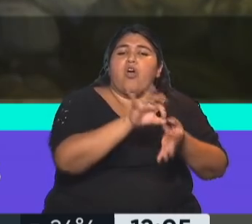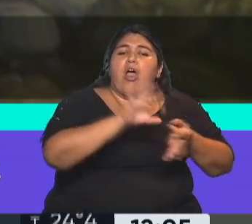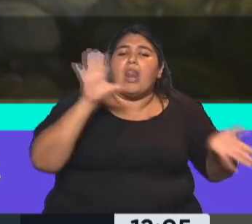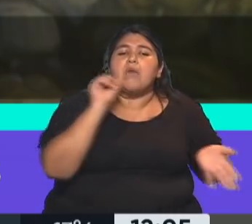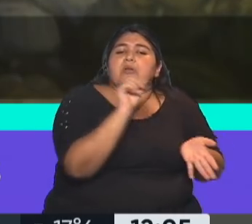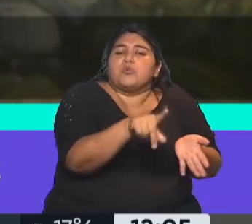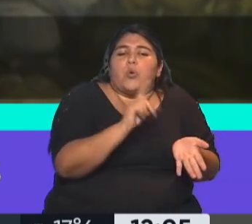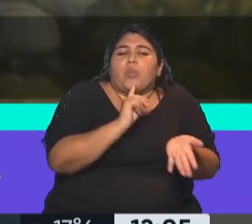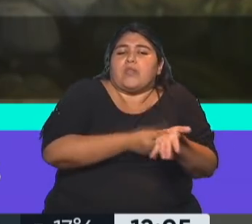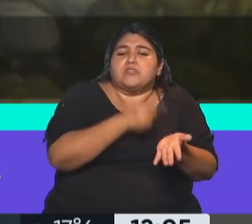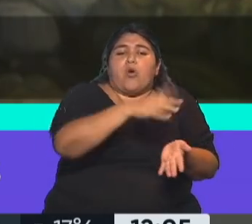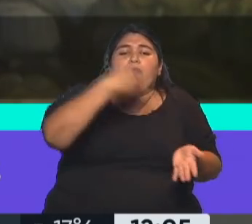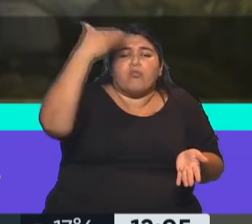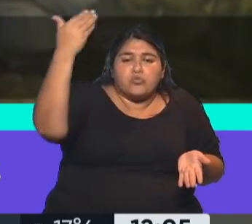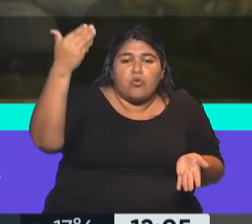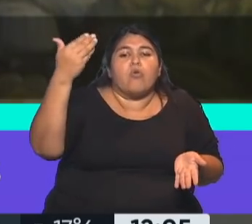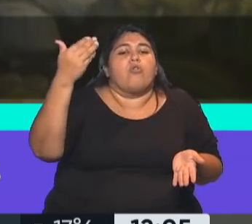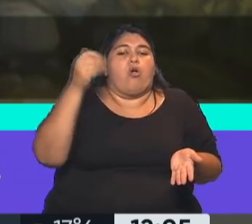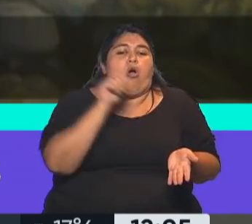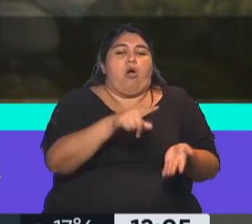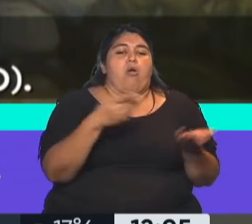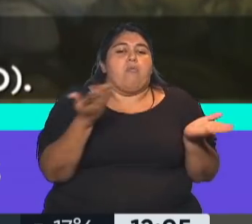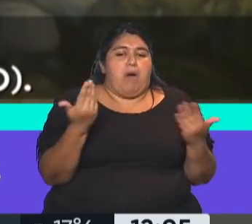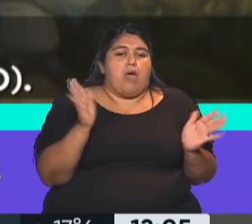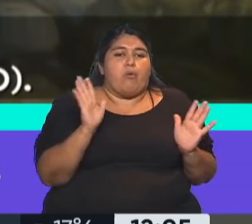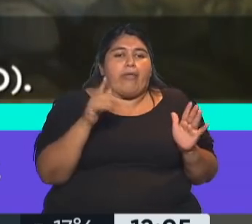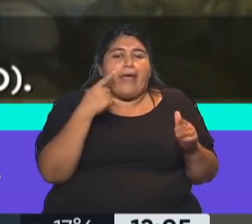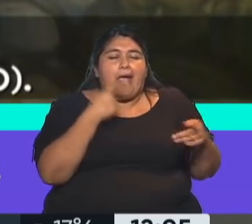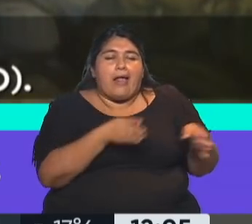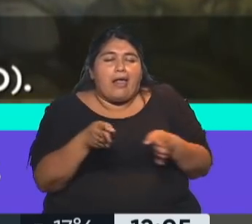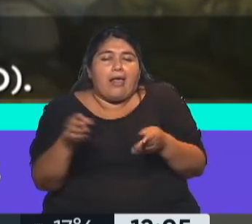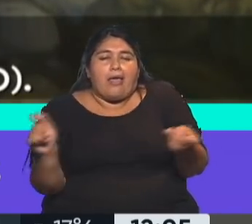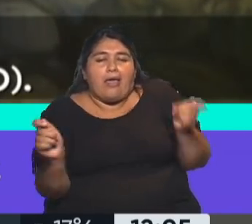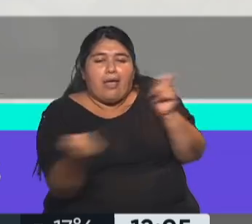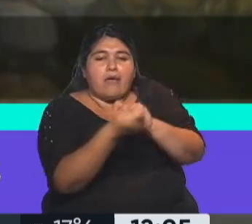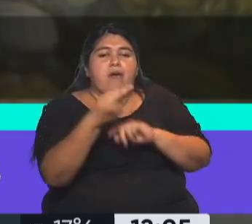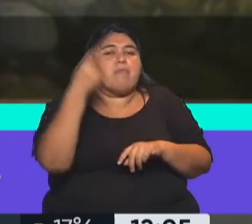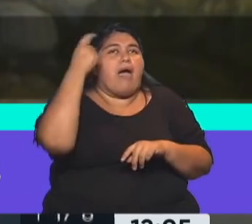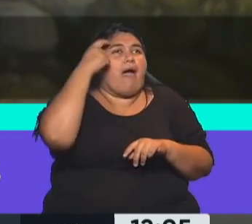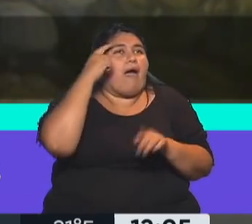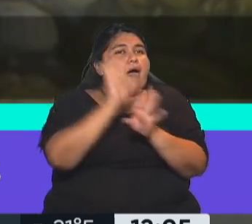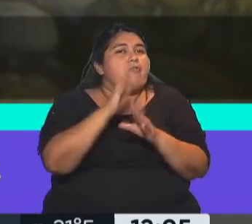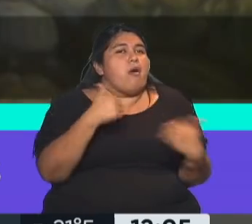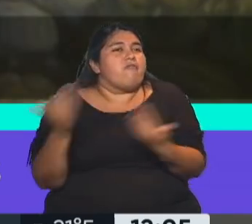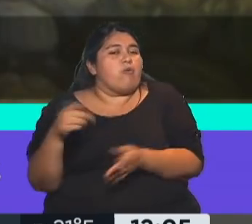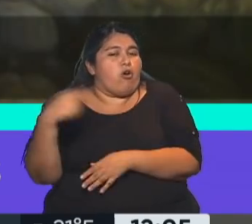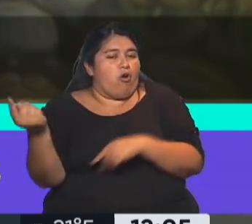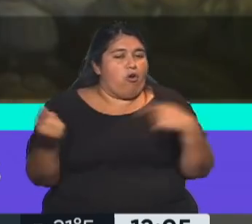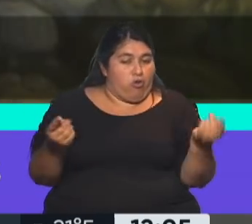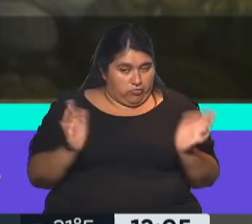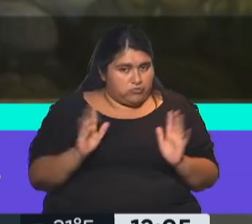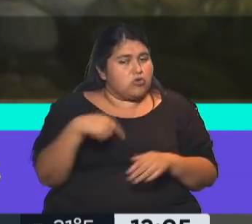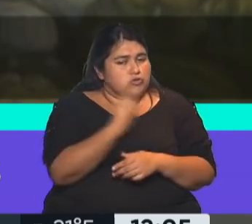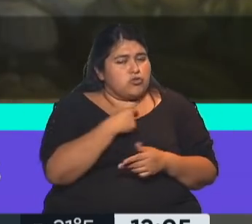в тиски бендеровской психологии, определить свою будущую судьбу. Но к переговорам мы готовы. В